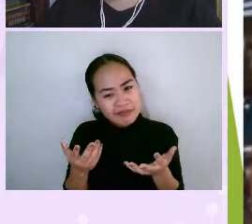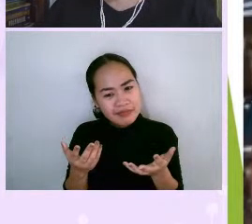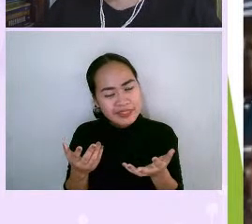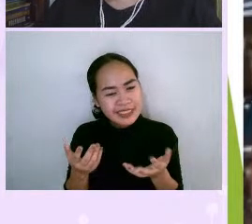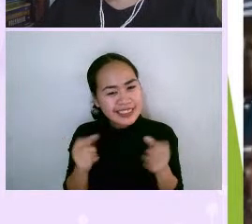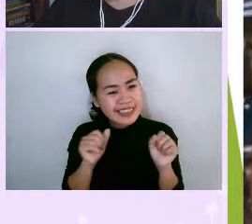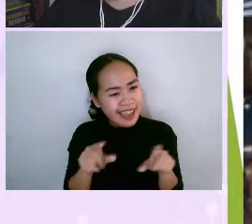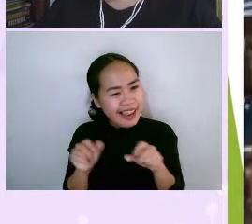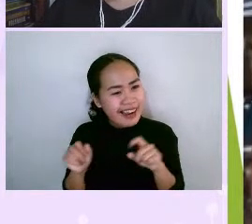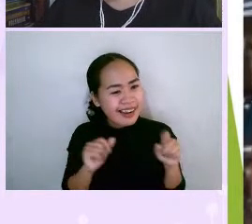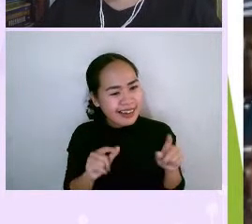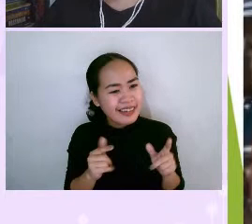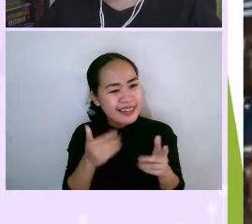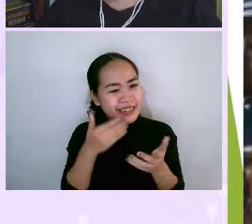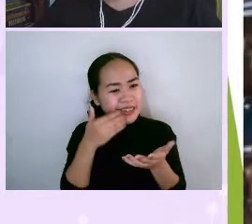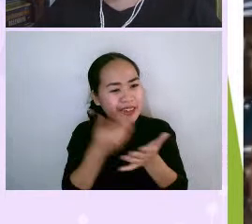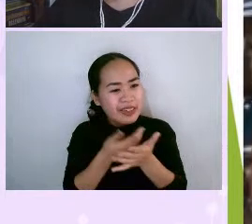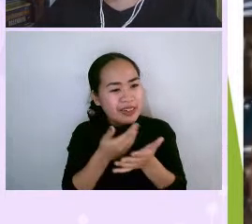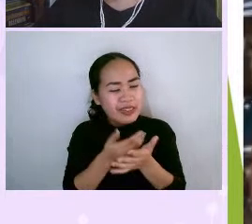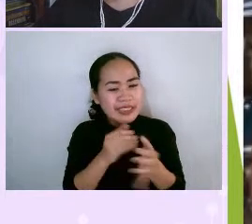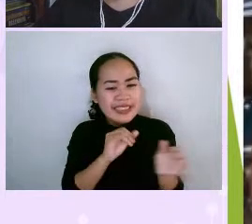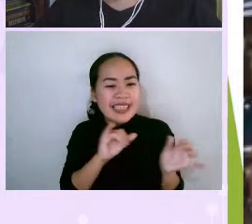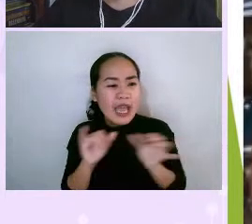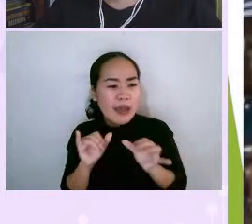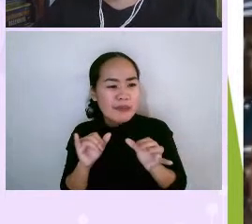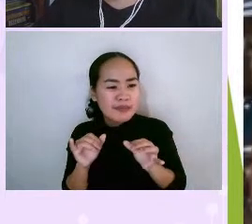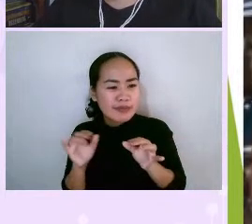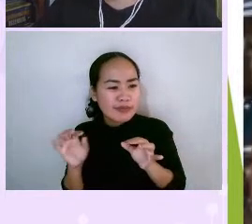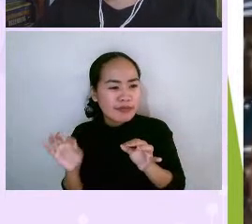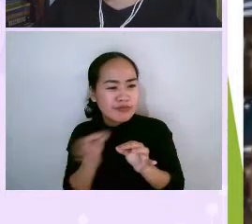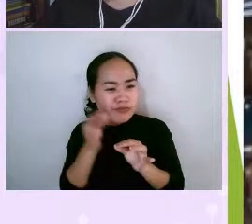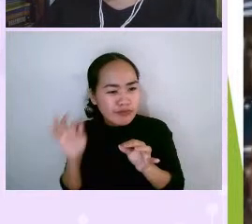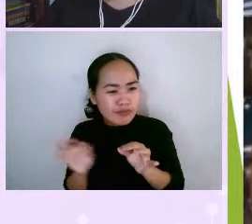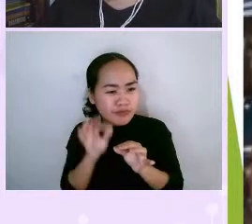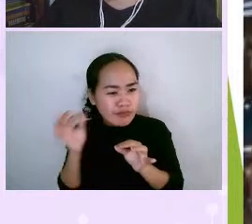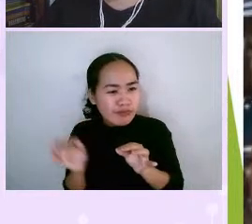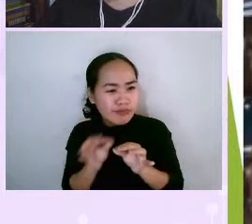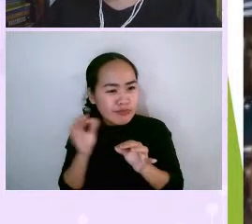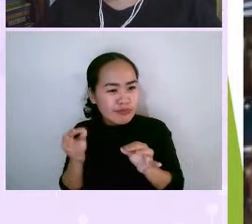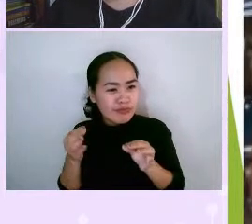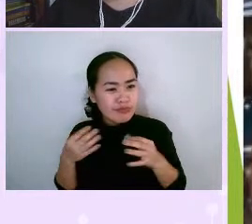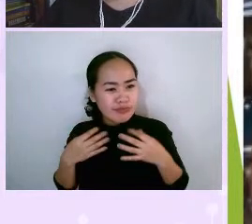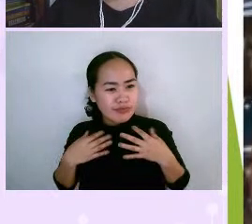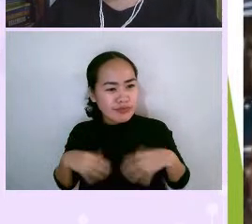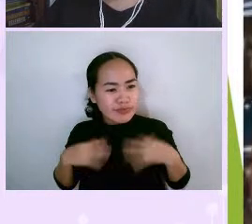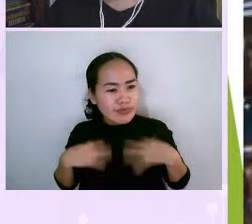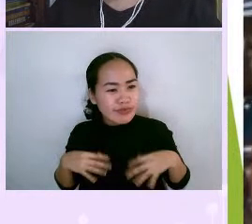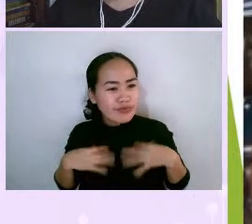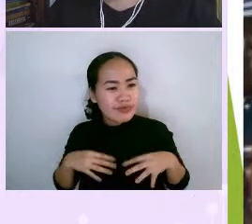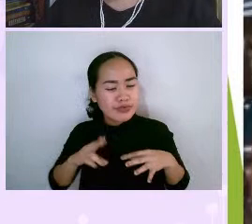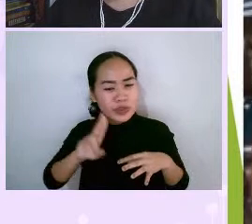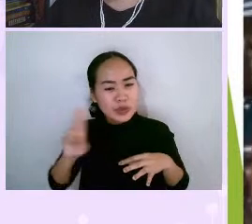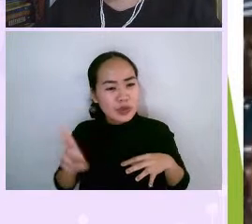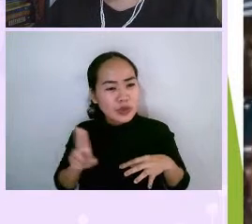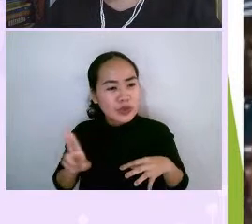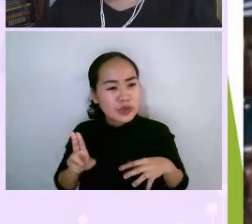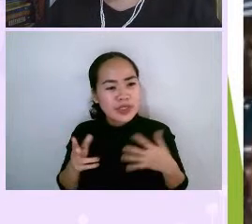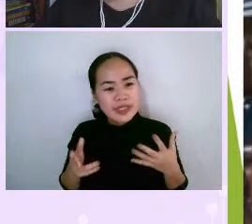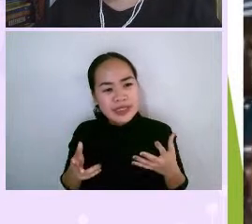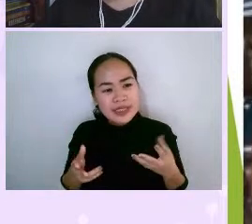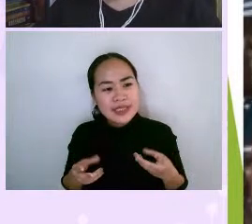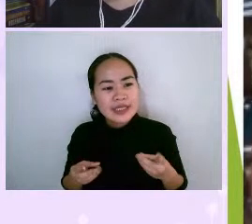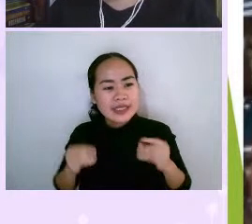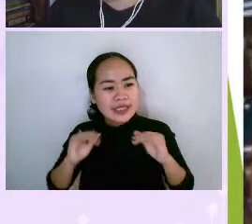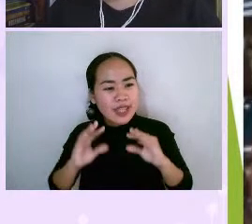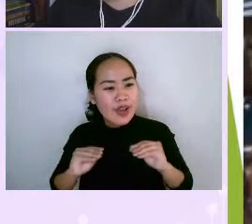katulad nga ng kanilang mga woven fabric at saka yung mga processed goods